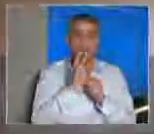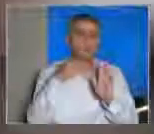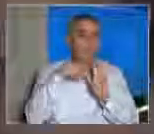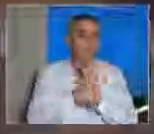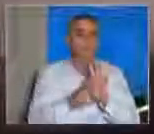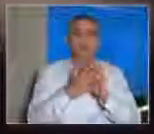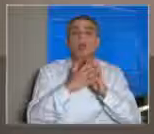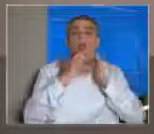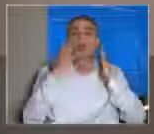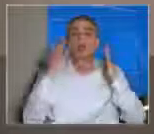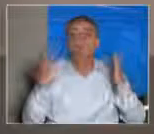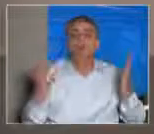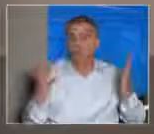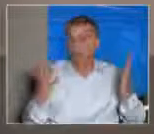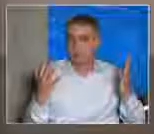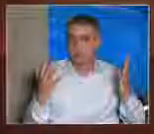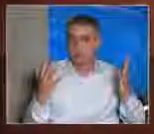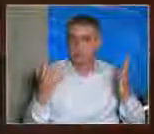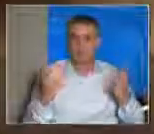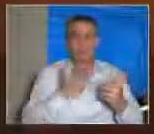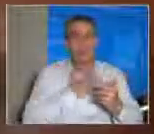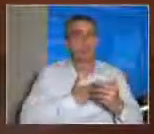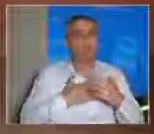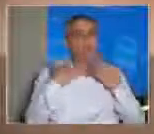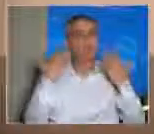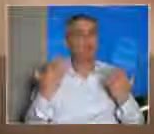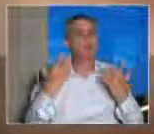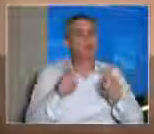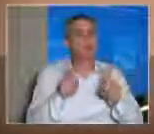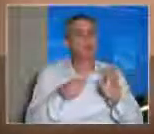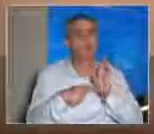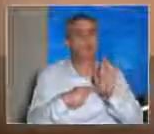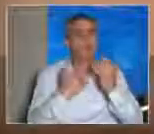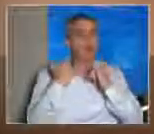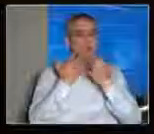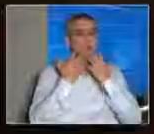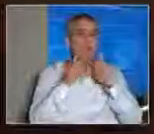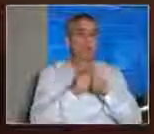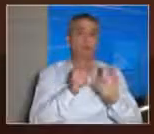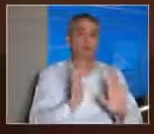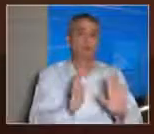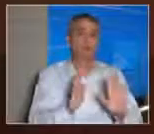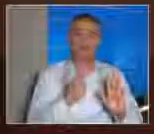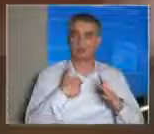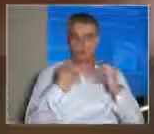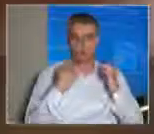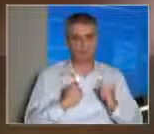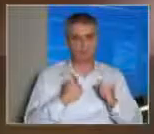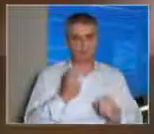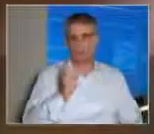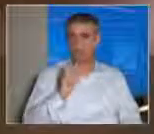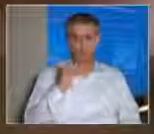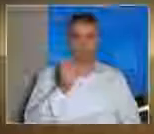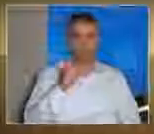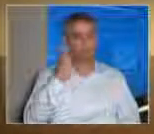בהשקעה עצומה וברצון אז להעביר את הסיפור כמו שהוא היה, ואני בטוח שכל מי שהיום